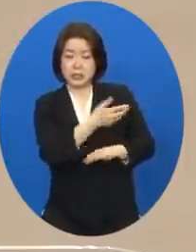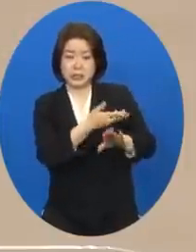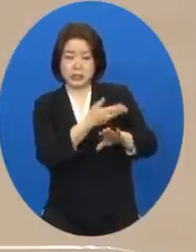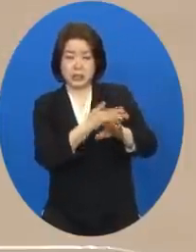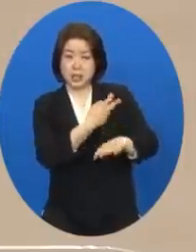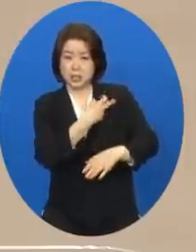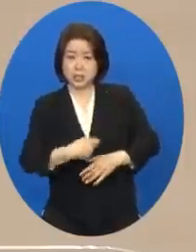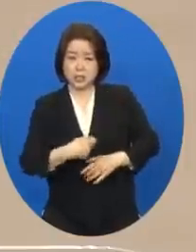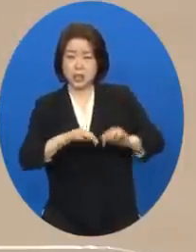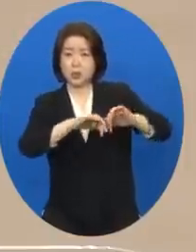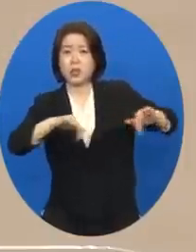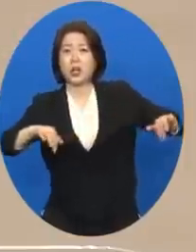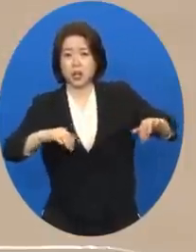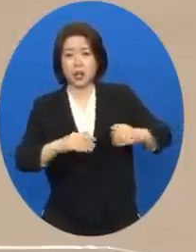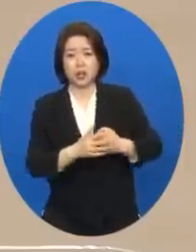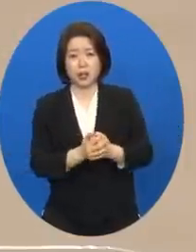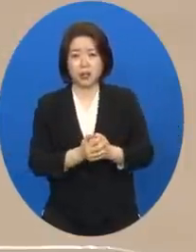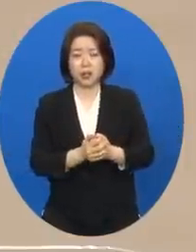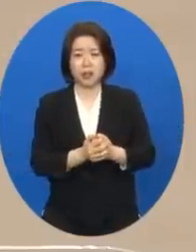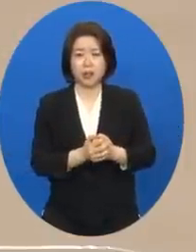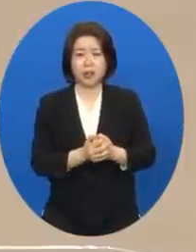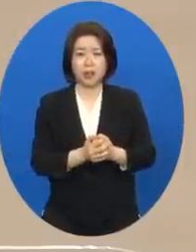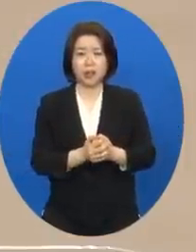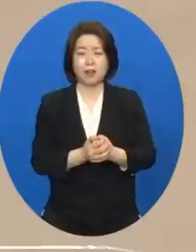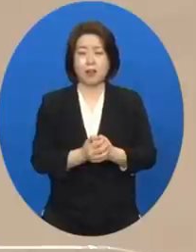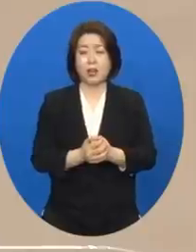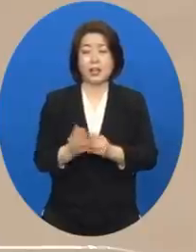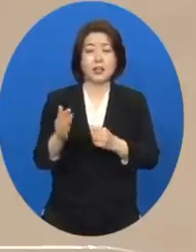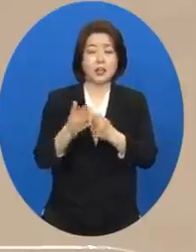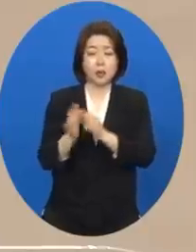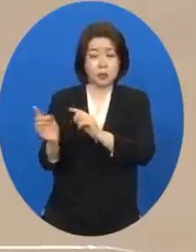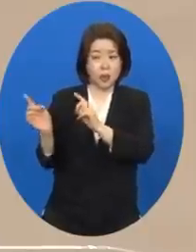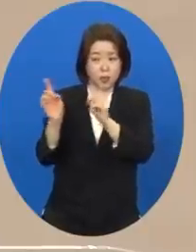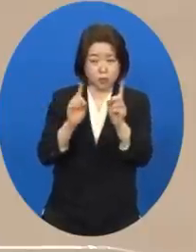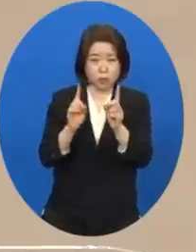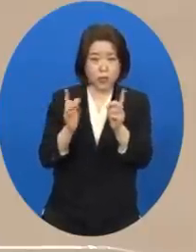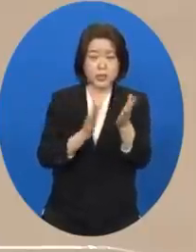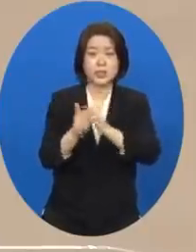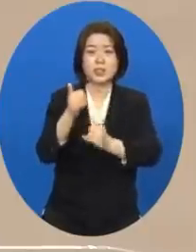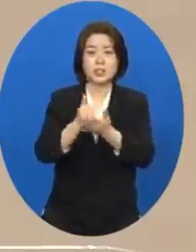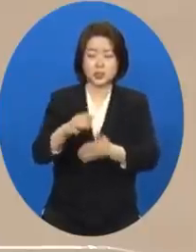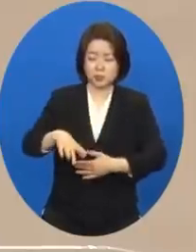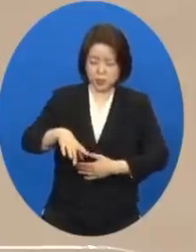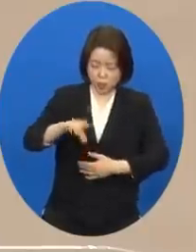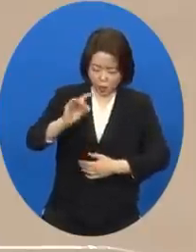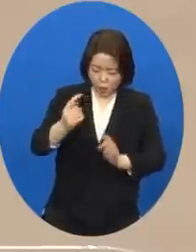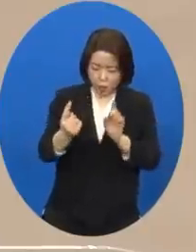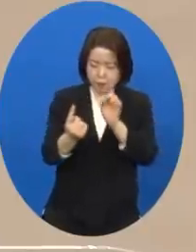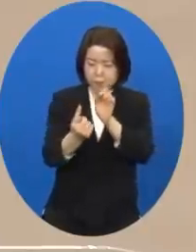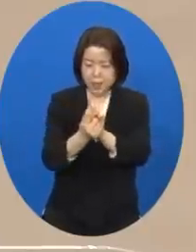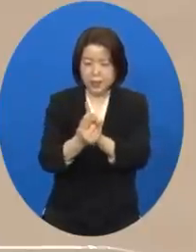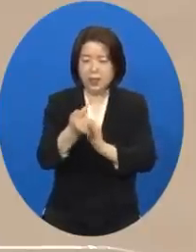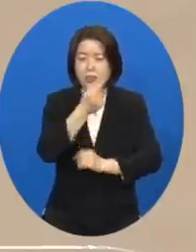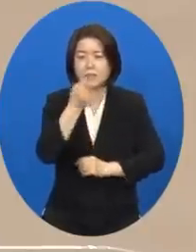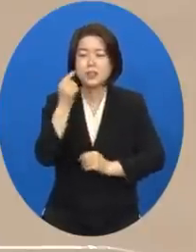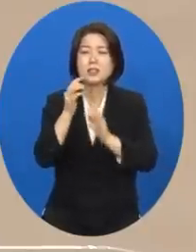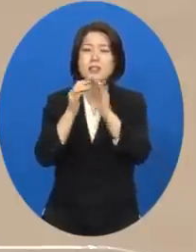달랐어요 그래서 부활하신 예수님을 처음 만나는 증인이 된 겁니다